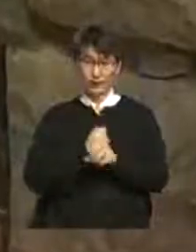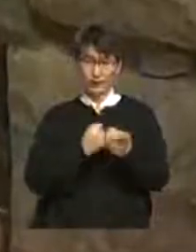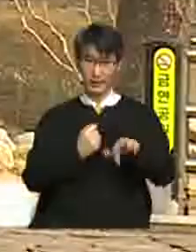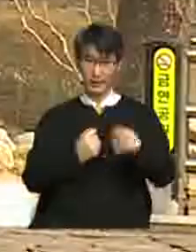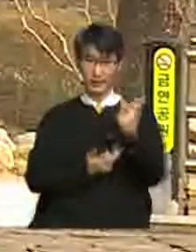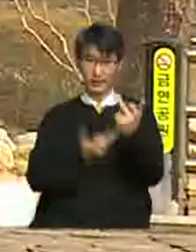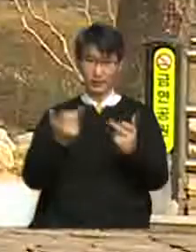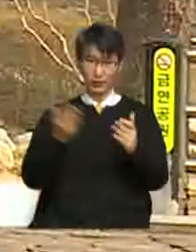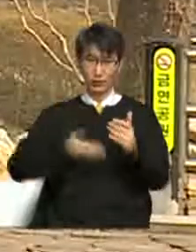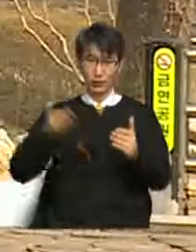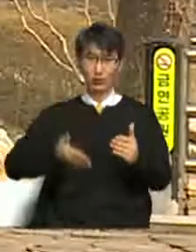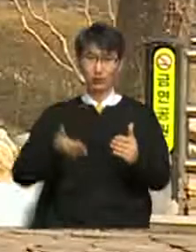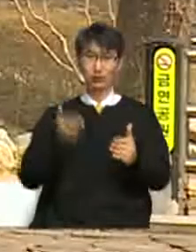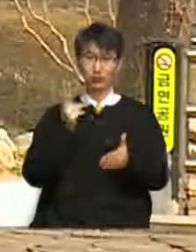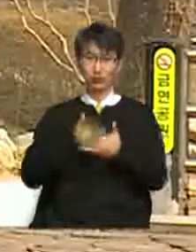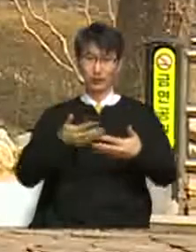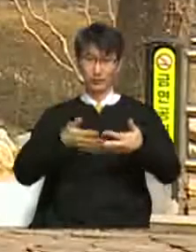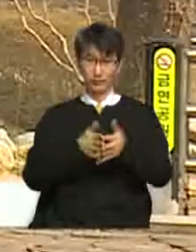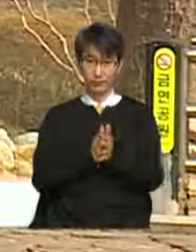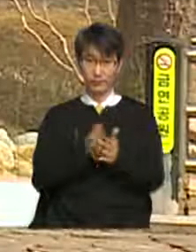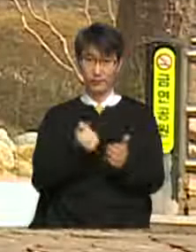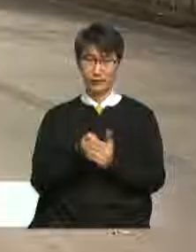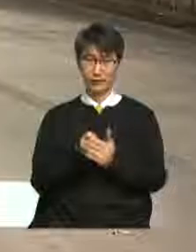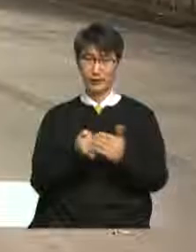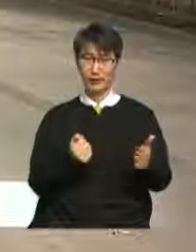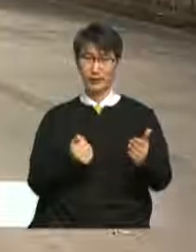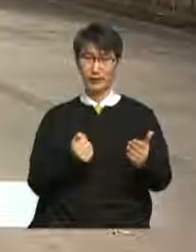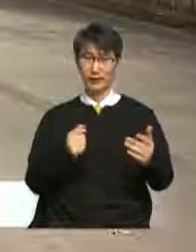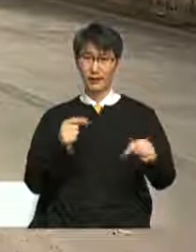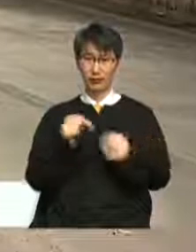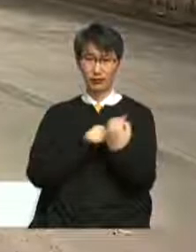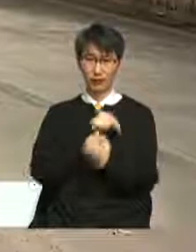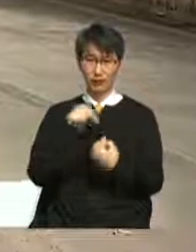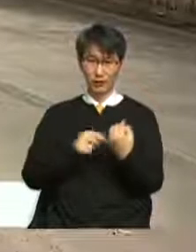아차산 공영 주차장이 사라진 만큼 광진구는